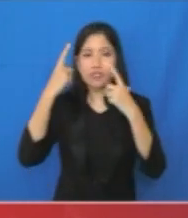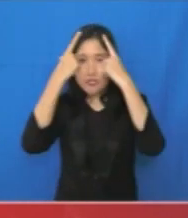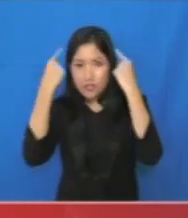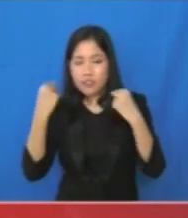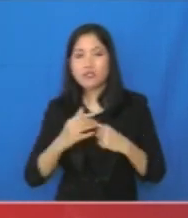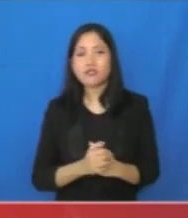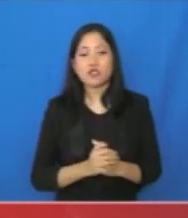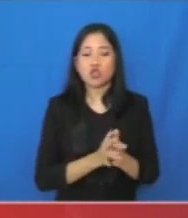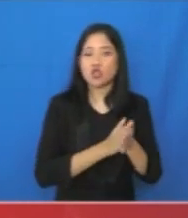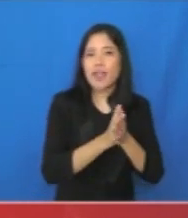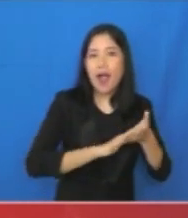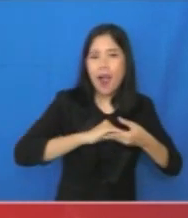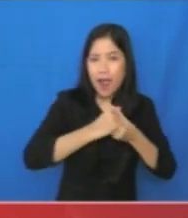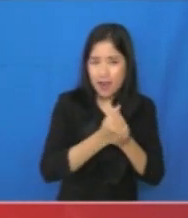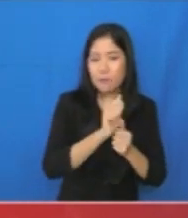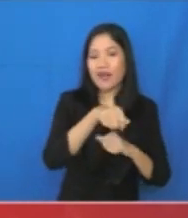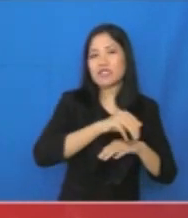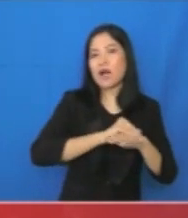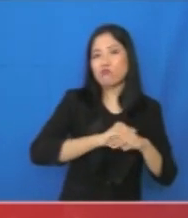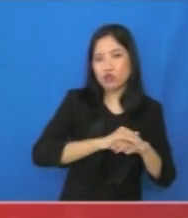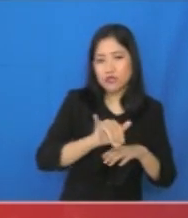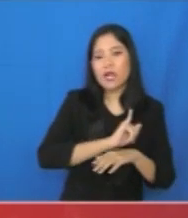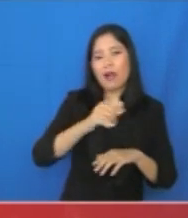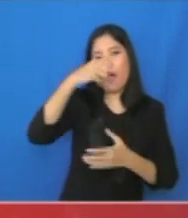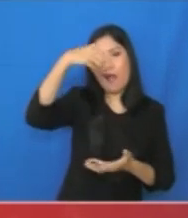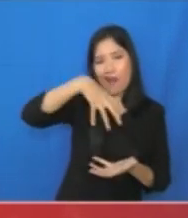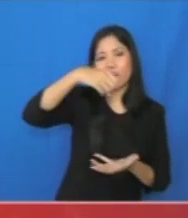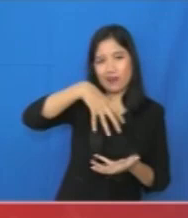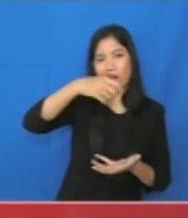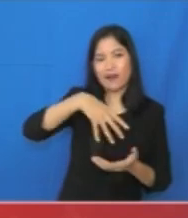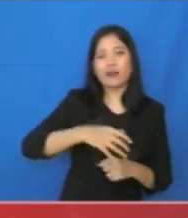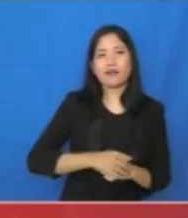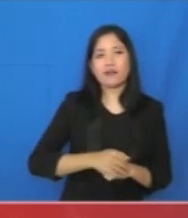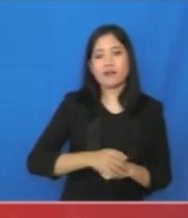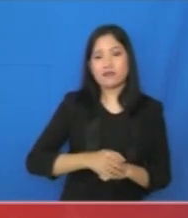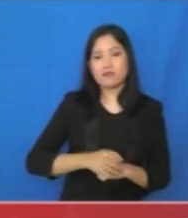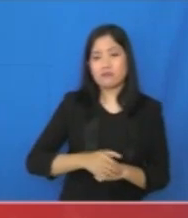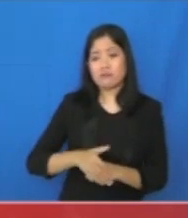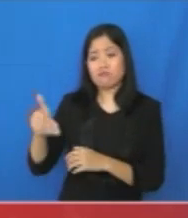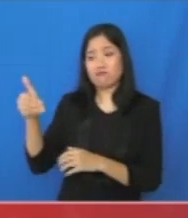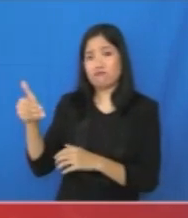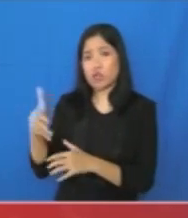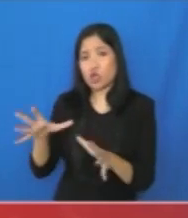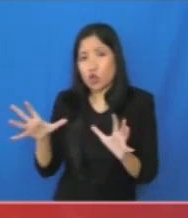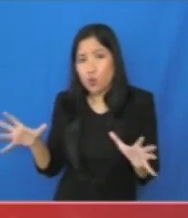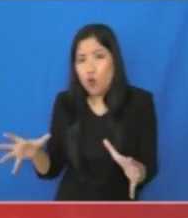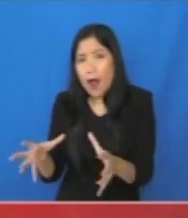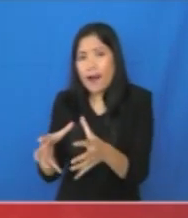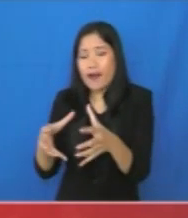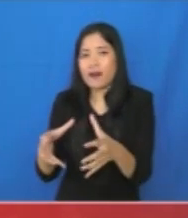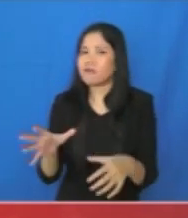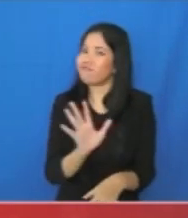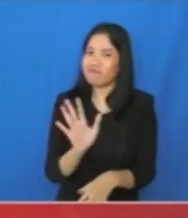sabun dan air yang mengalir hindari kerumunan pembatasan